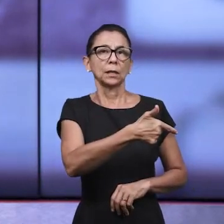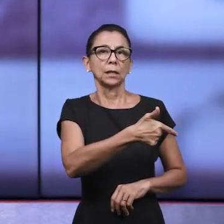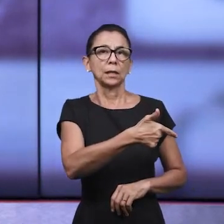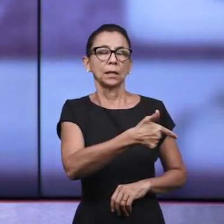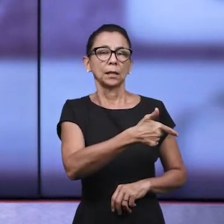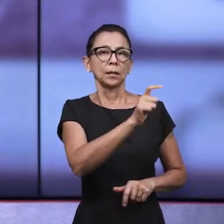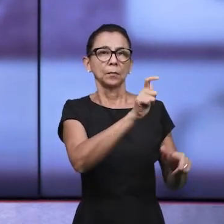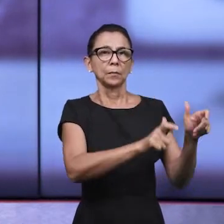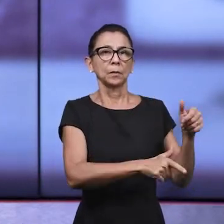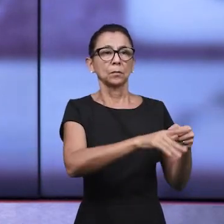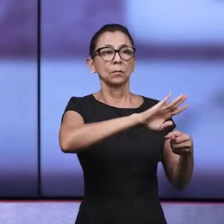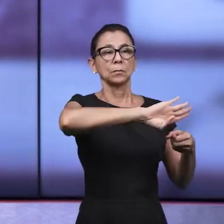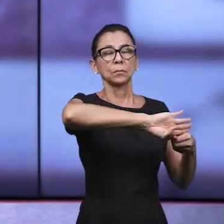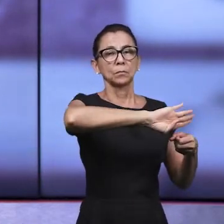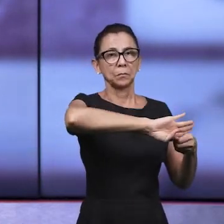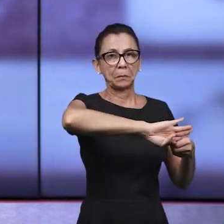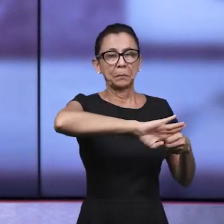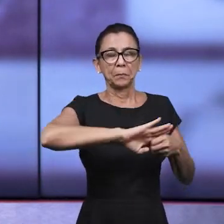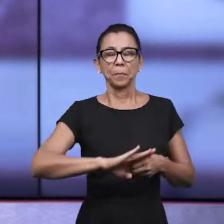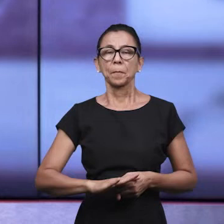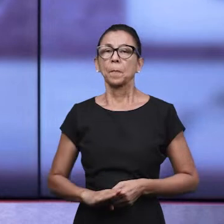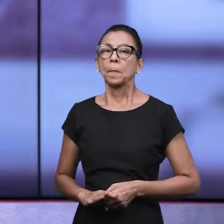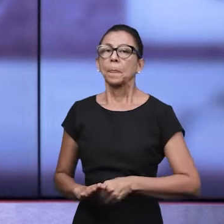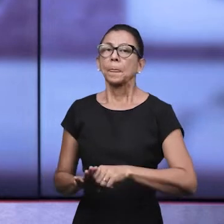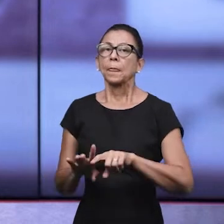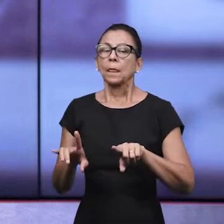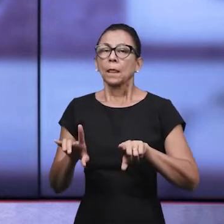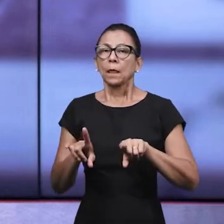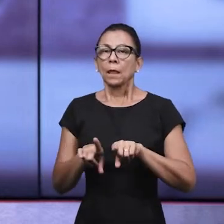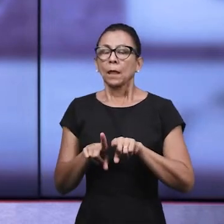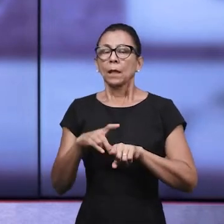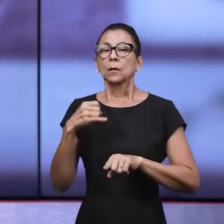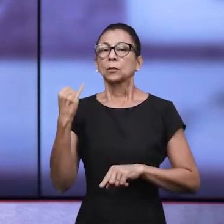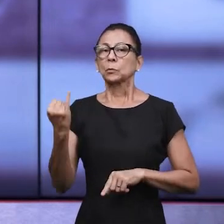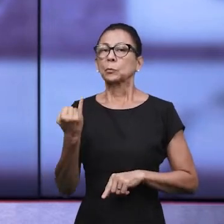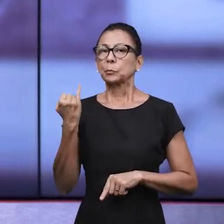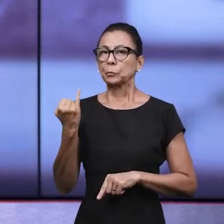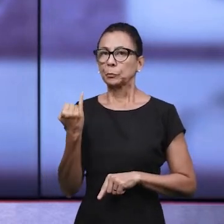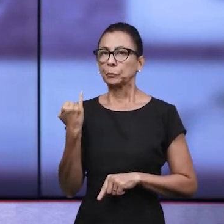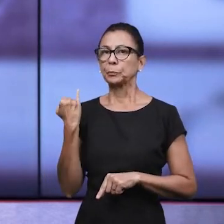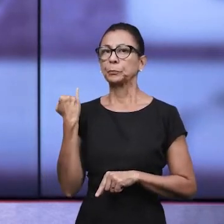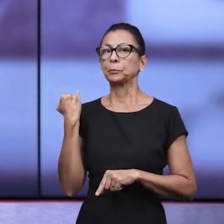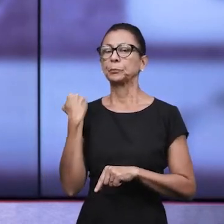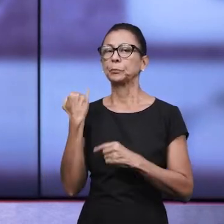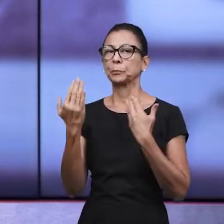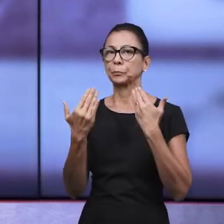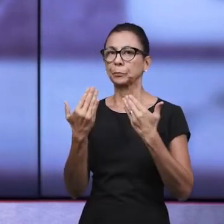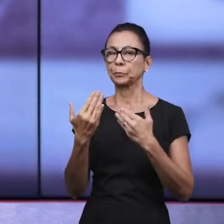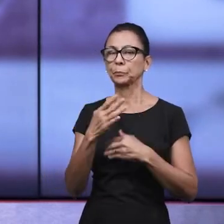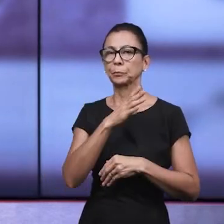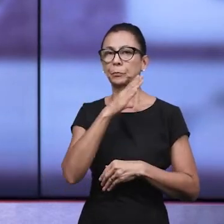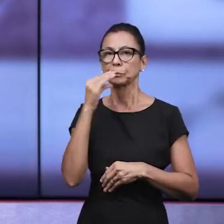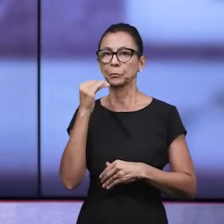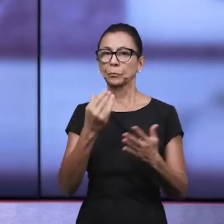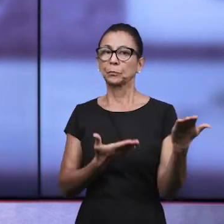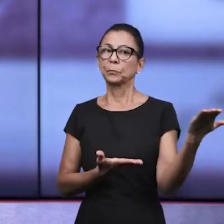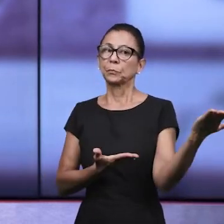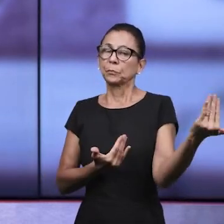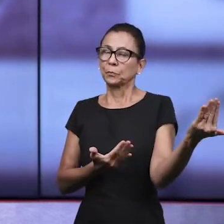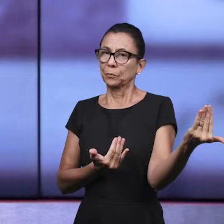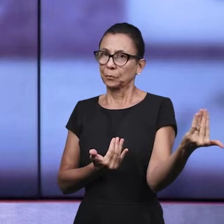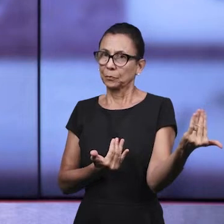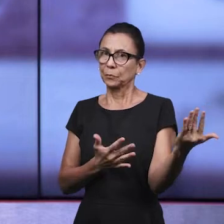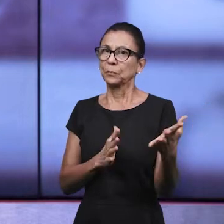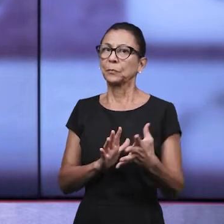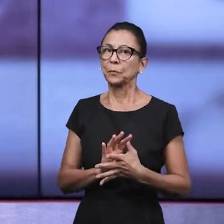que nous devons parler à nos enfants, spécialement les adolescents et jeunes. Et quand le roi a